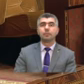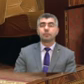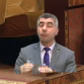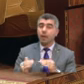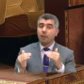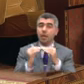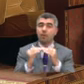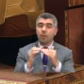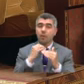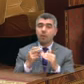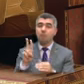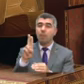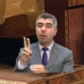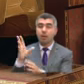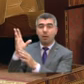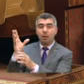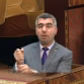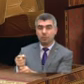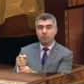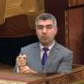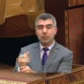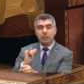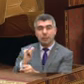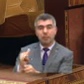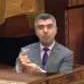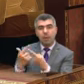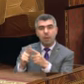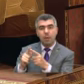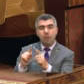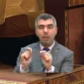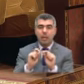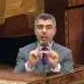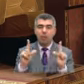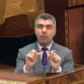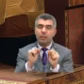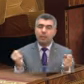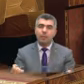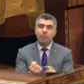انسجاما مع توجيهات صاحب الجلالة حفظه الله وتوجهات النموذج التنموي الجديد.